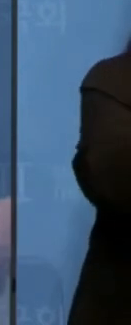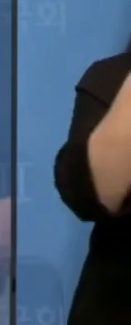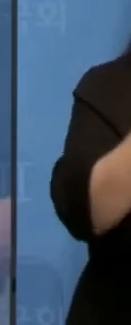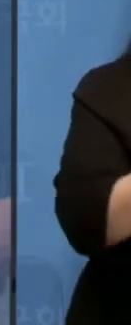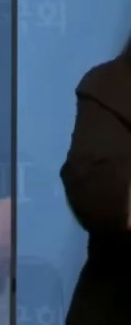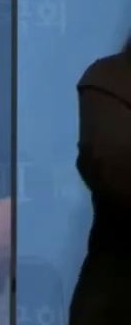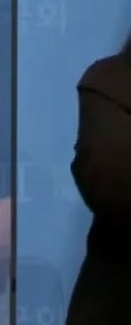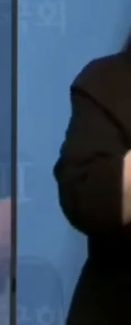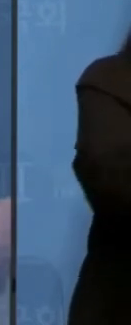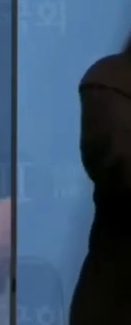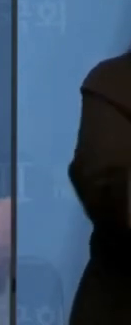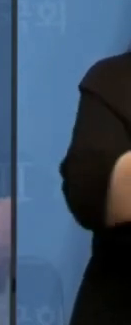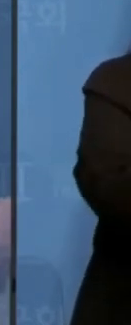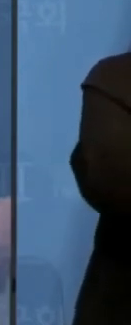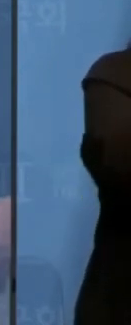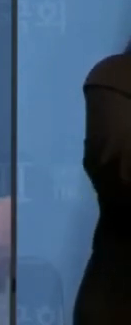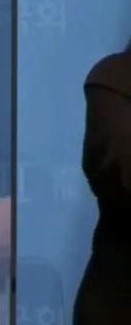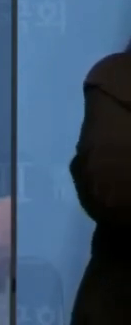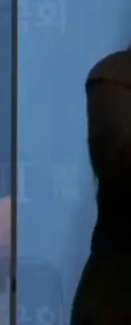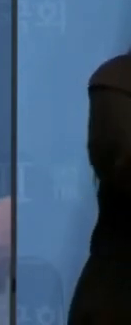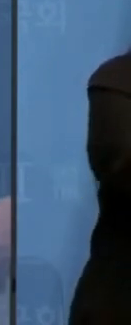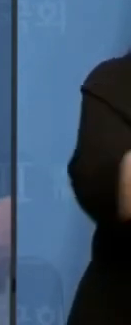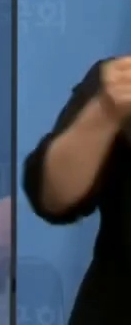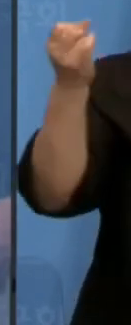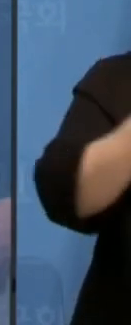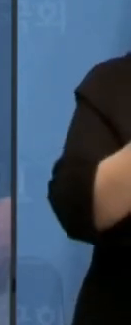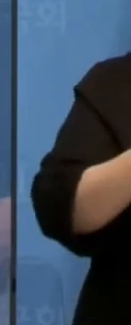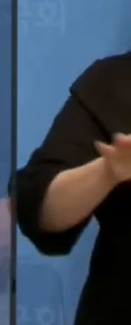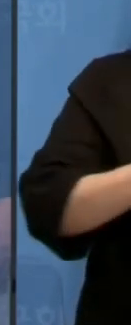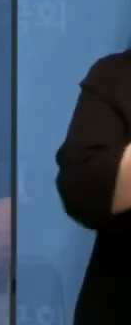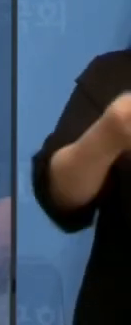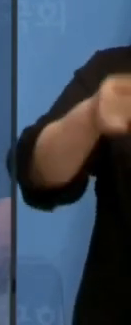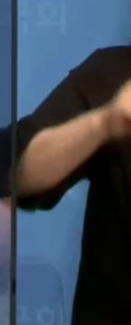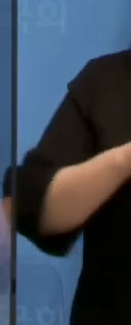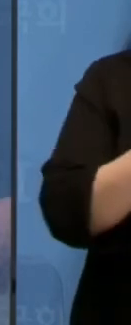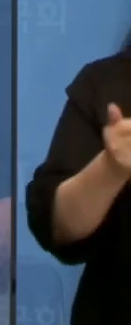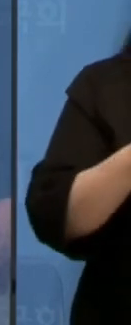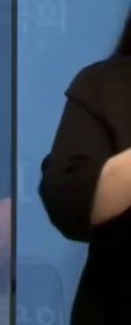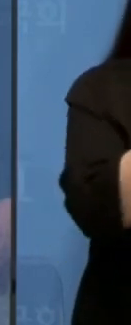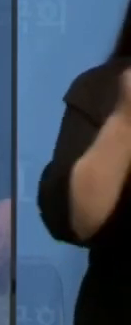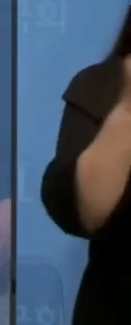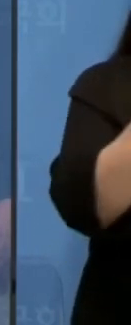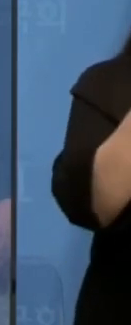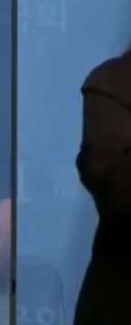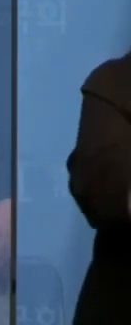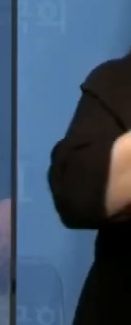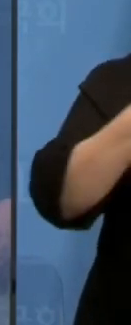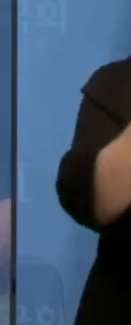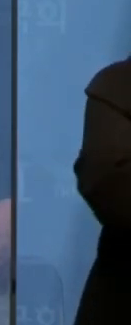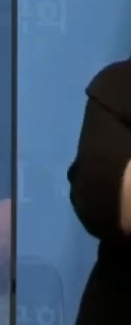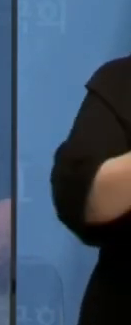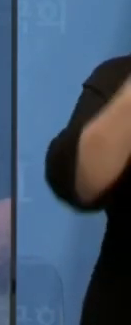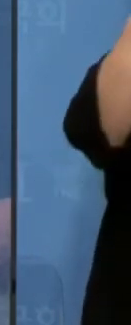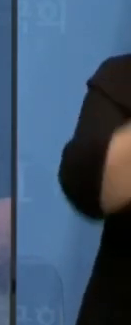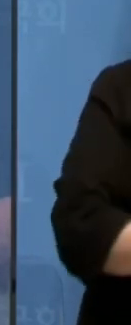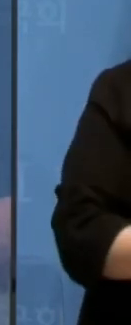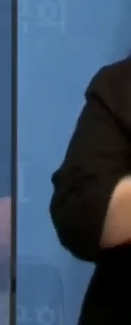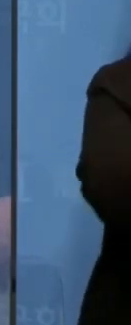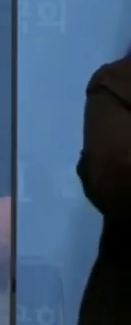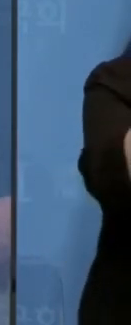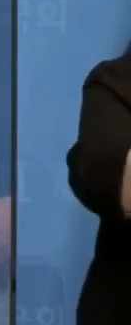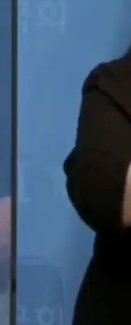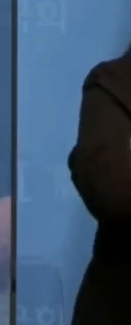이 법안을 위해서 법조계 전문가, 시장 참여자들과 다양한 소통을 해왔고 수차례